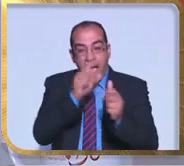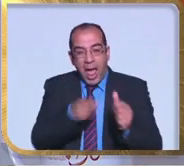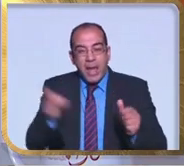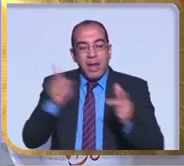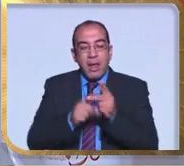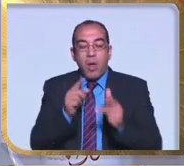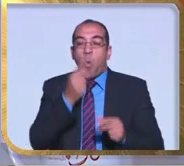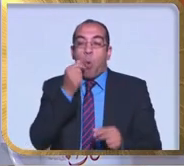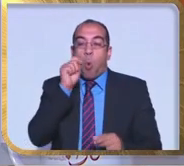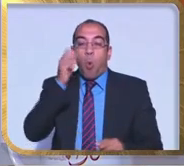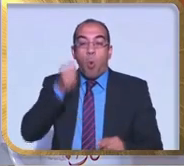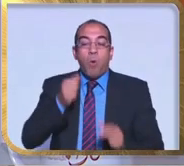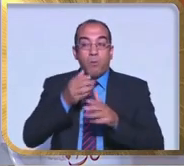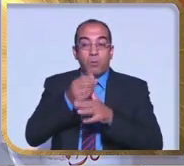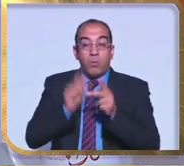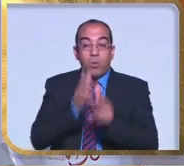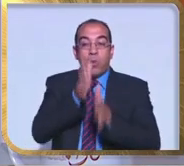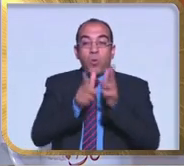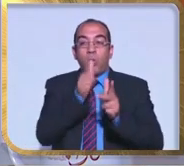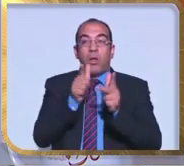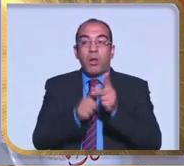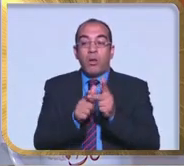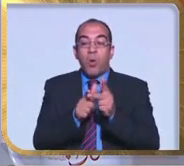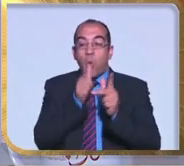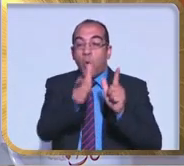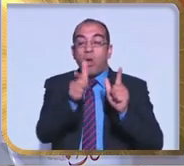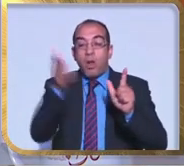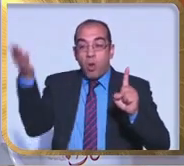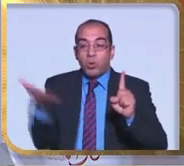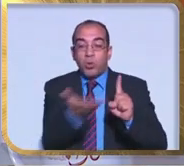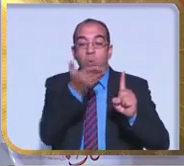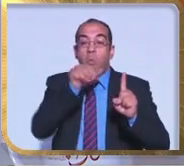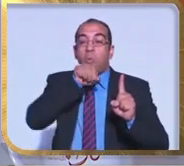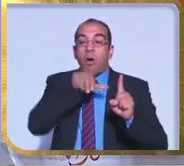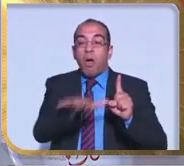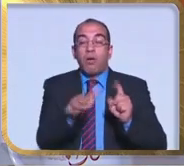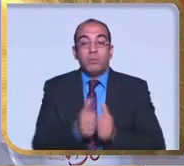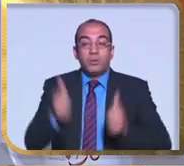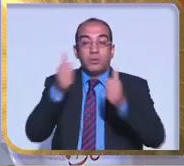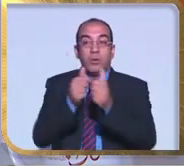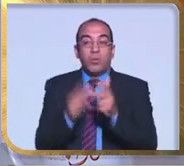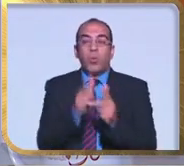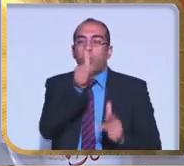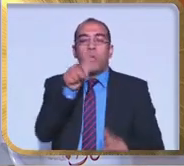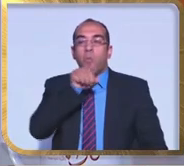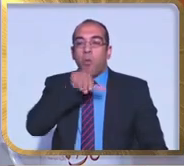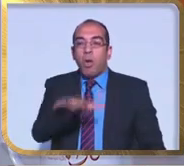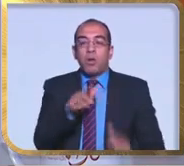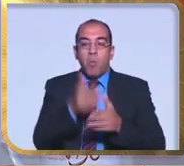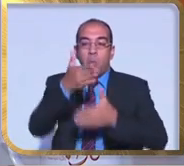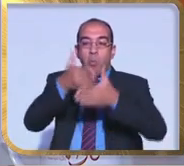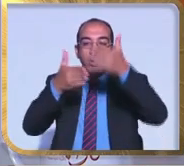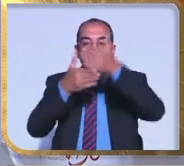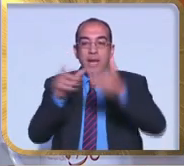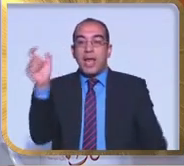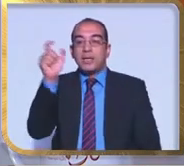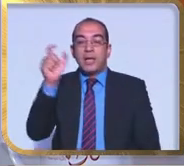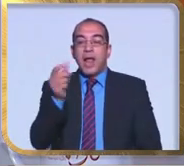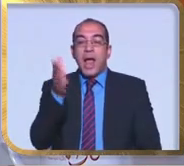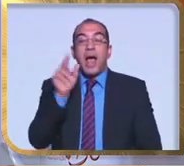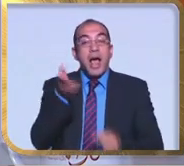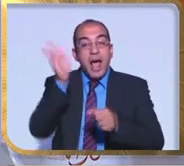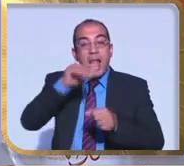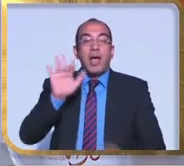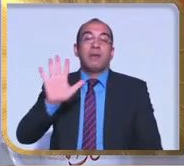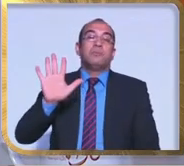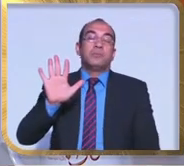عمر رضي الله عنهما قال: قال رسول الله صلى الله عليه وسلم: بني الإسلام على